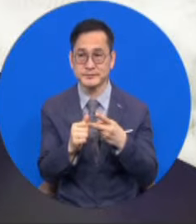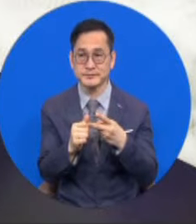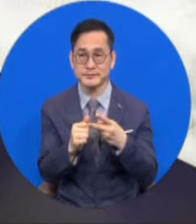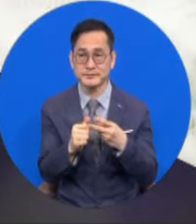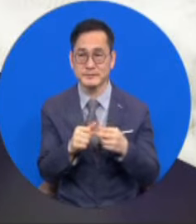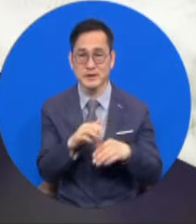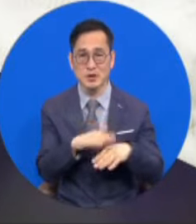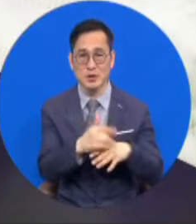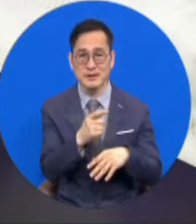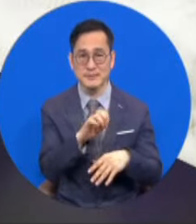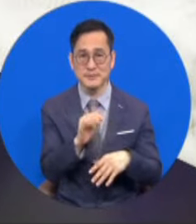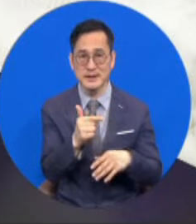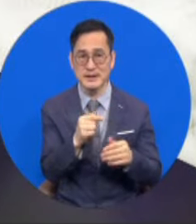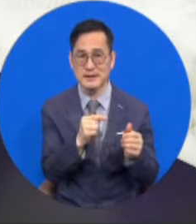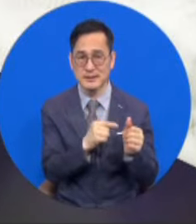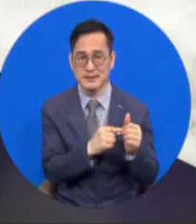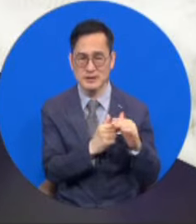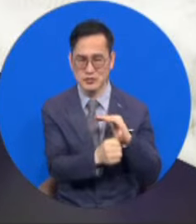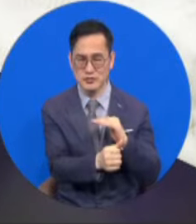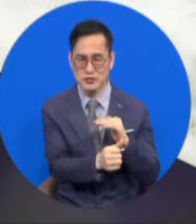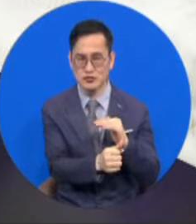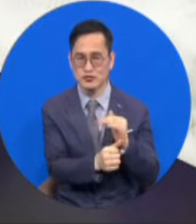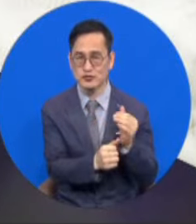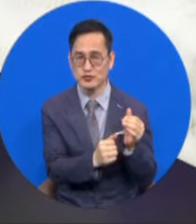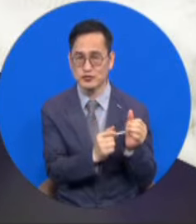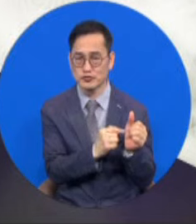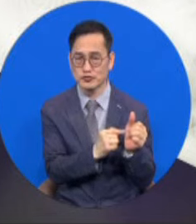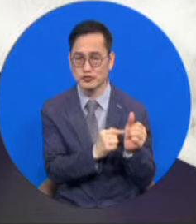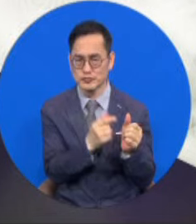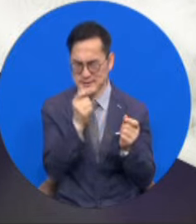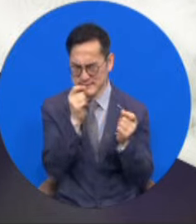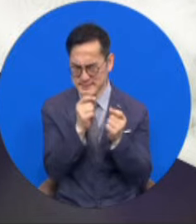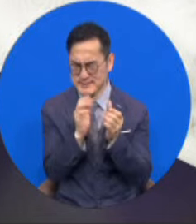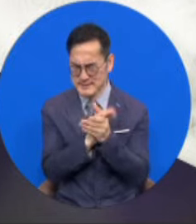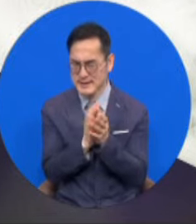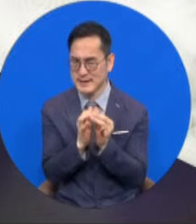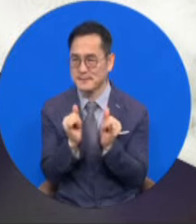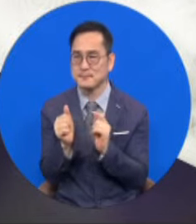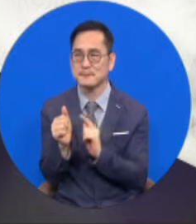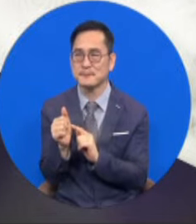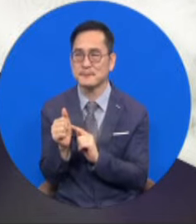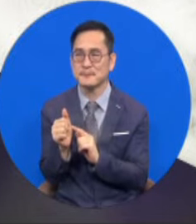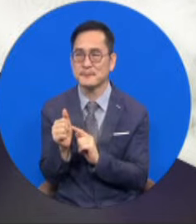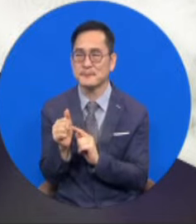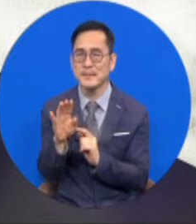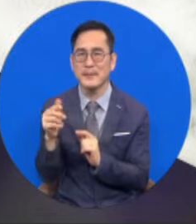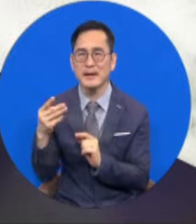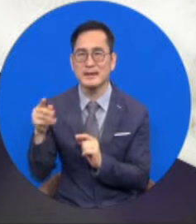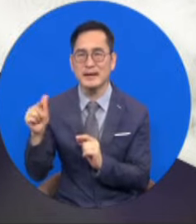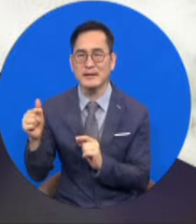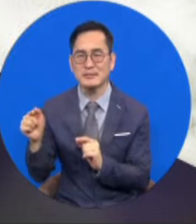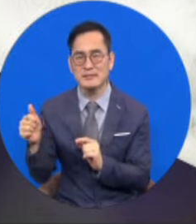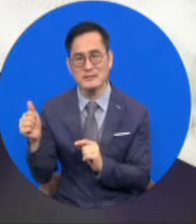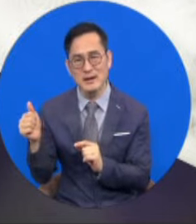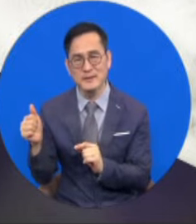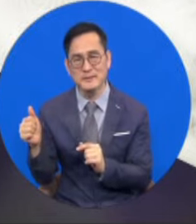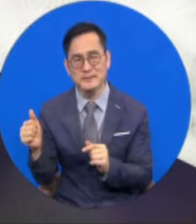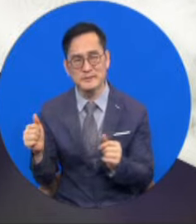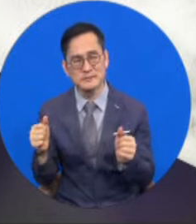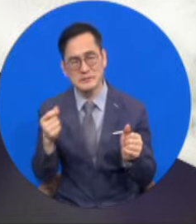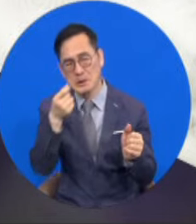토트넘 손흥민 선수의 절친으로 알려져 있던 벤탄쿠르 선수가 인종차별 반응을